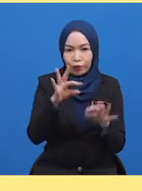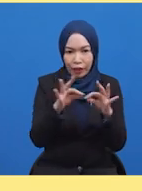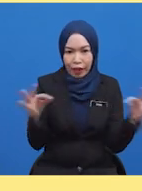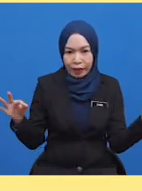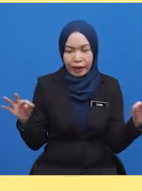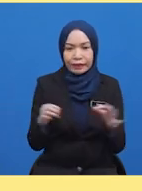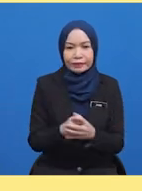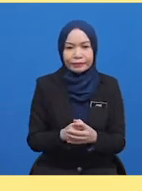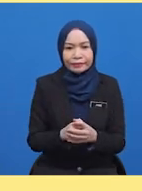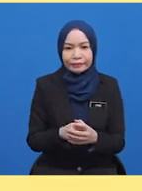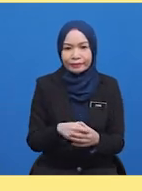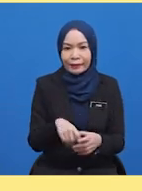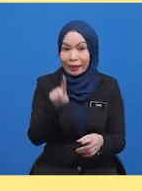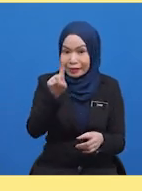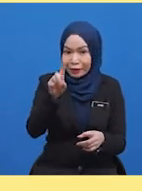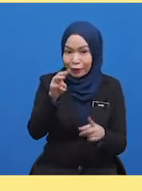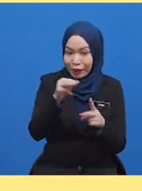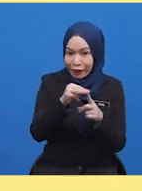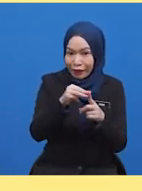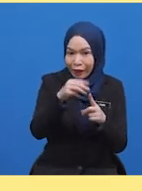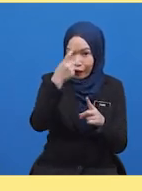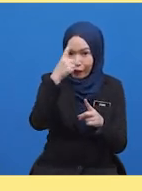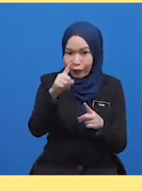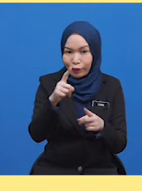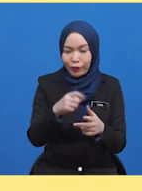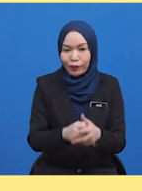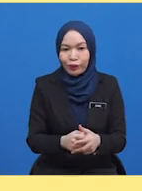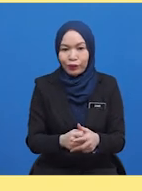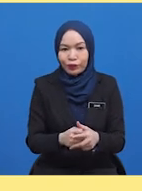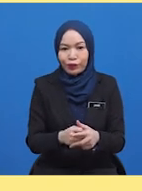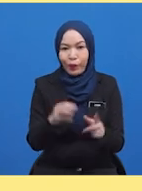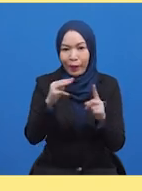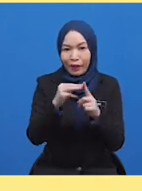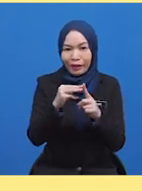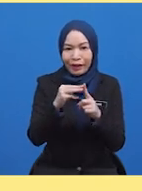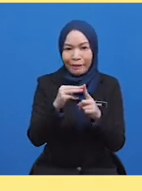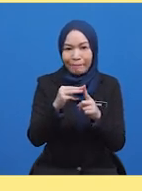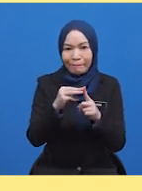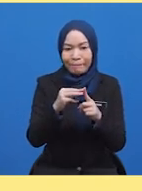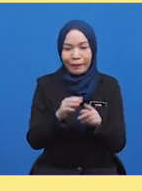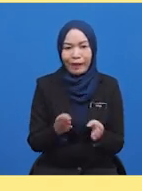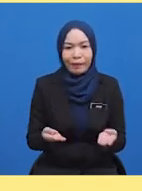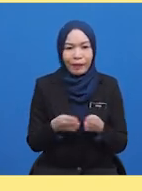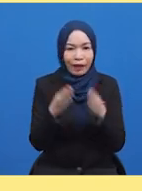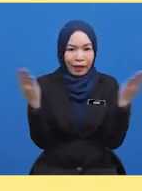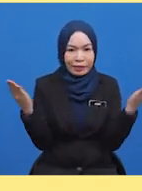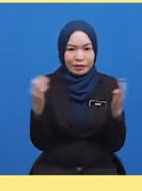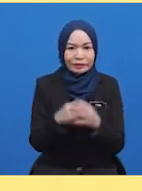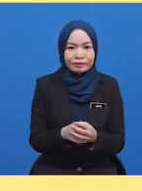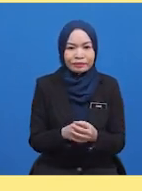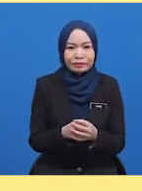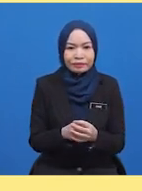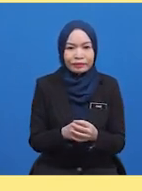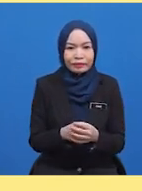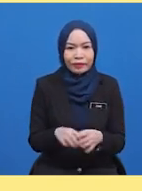manakala Satu Maret bakule bagi mewakili marka bahas er soalan ini memerlukan